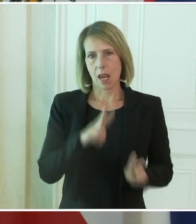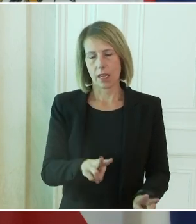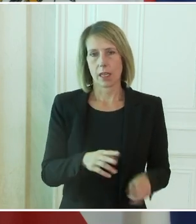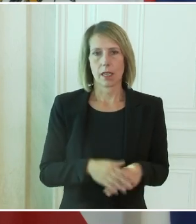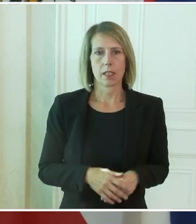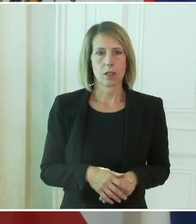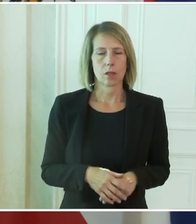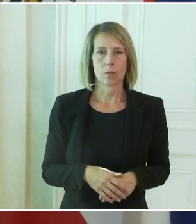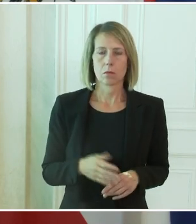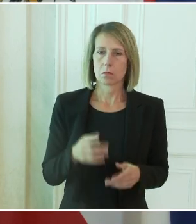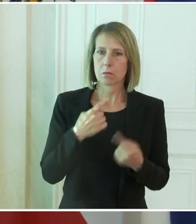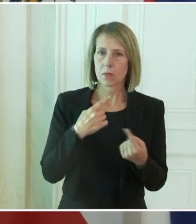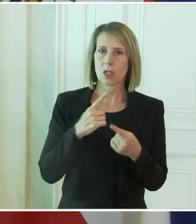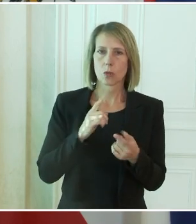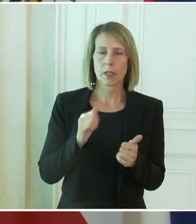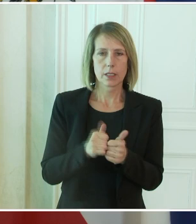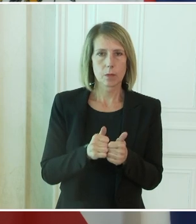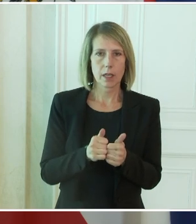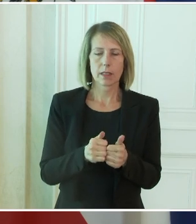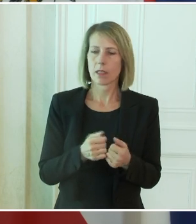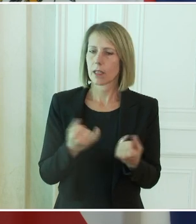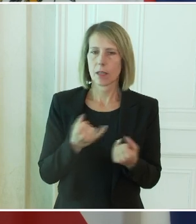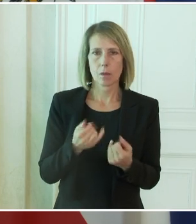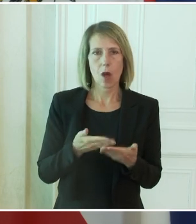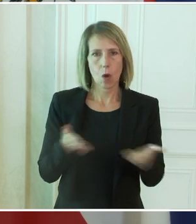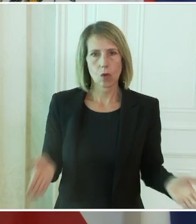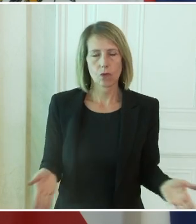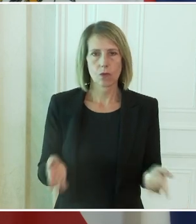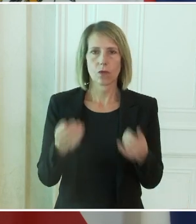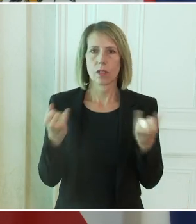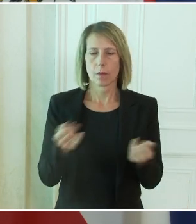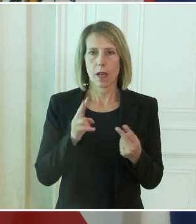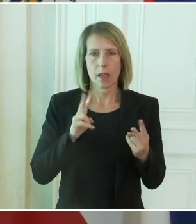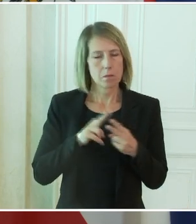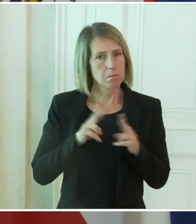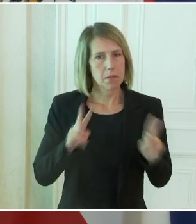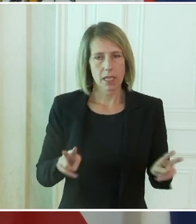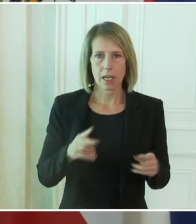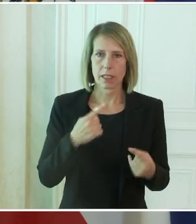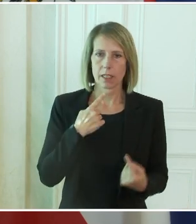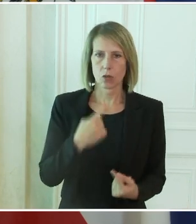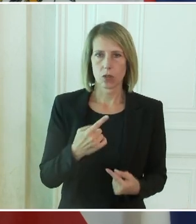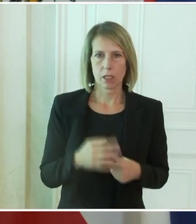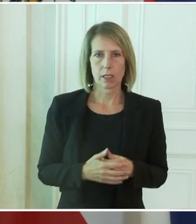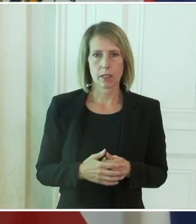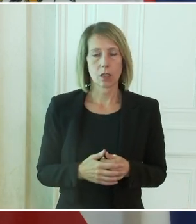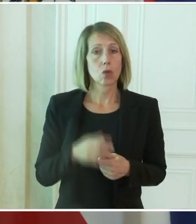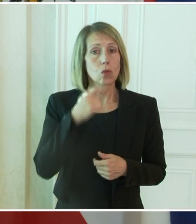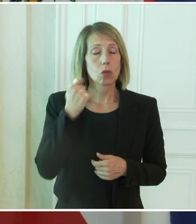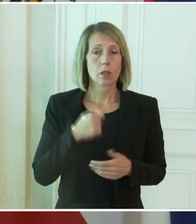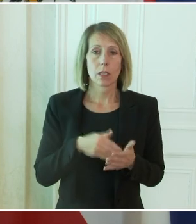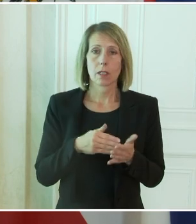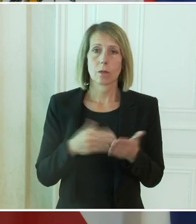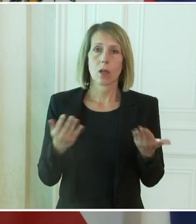meinen Gesprächspartnern gegenüber darzulegen und offen zu sein. Und ich glaube, was die Ukraine jetzt braucht, ist Ehrlichkeit,